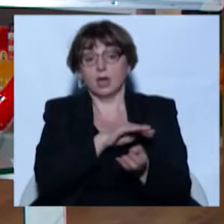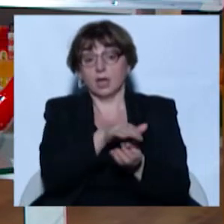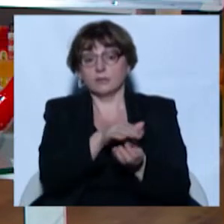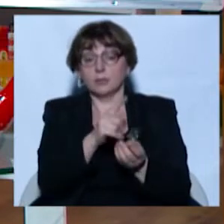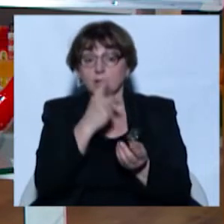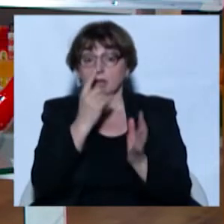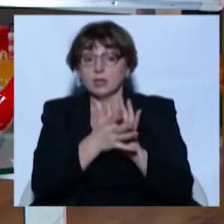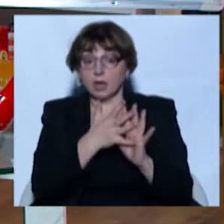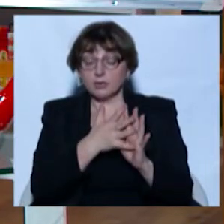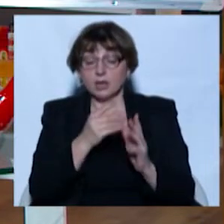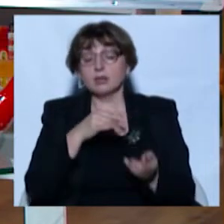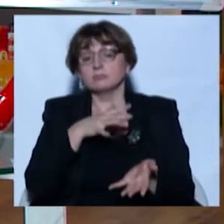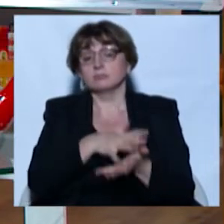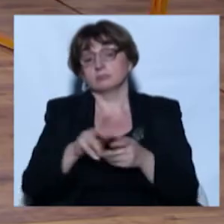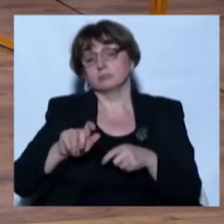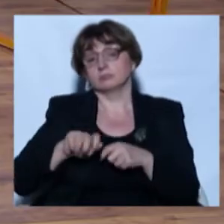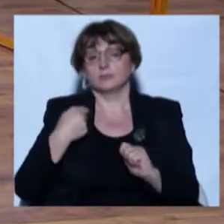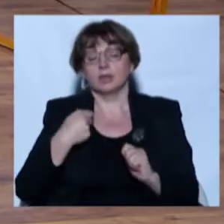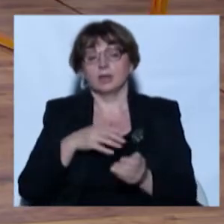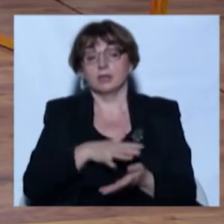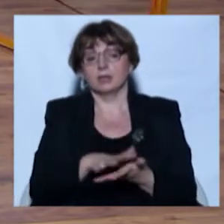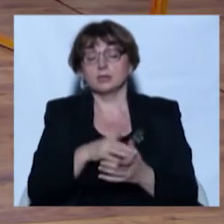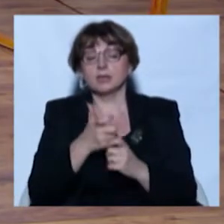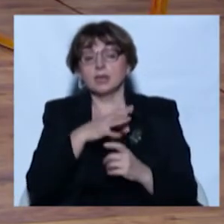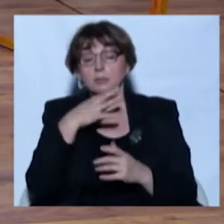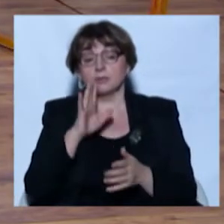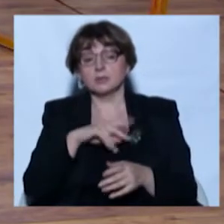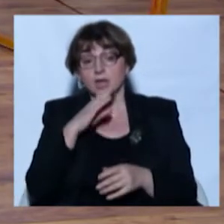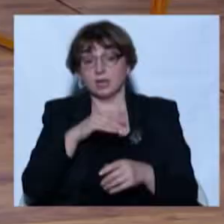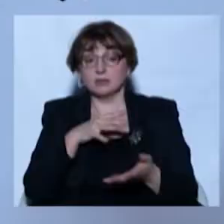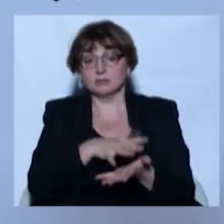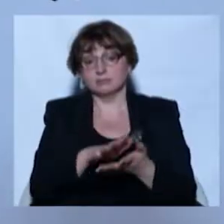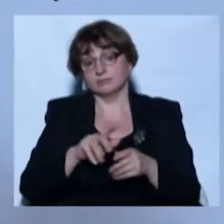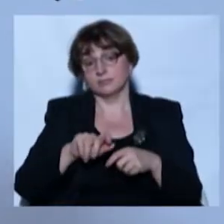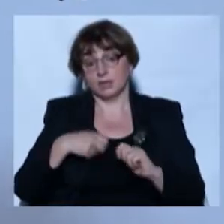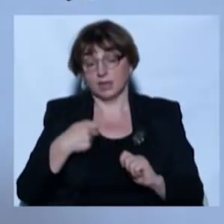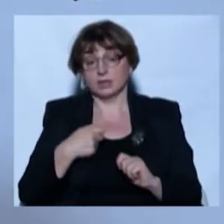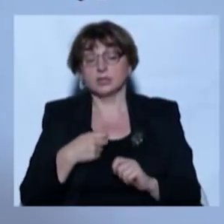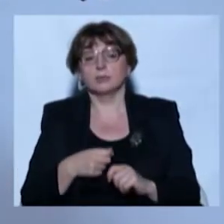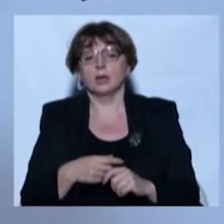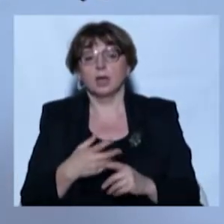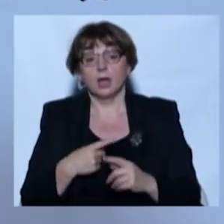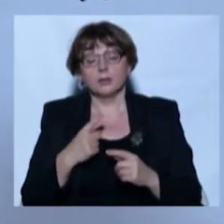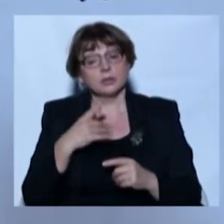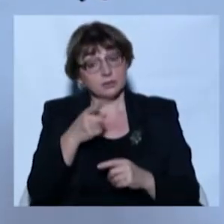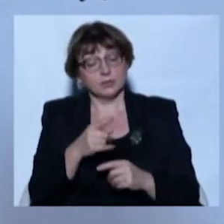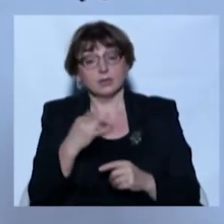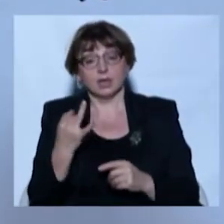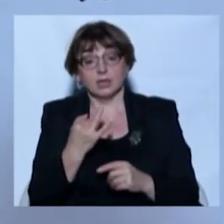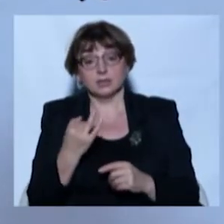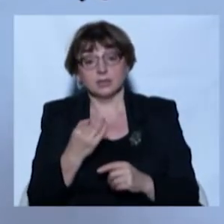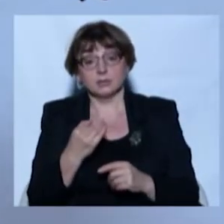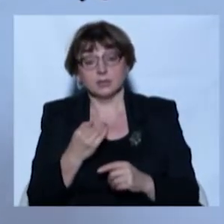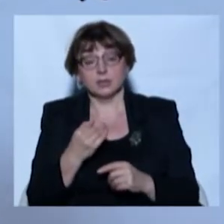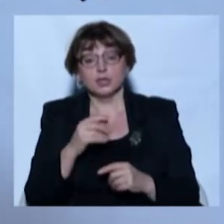მიხვდებით, რომ ფუჭად იკარგება საკმაოდ დიდი რაოდენობით წყალი. ბავშვებო, თქვენ ალბათ გაინტერესებთ,